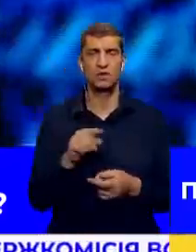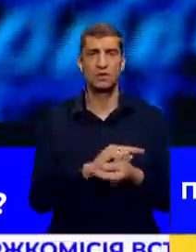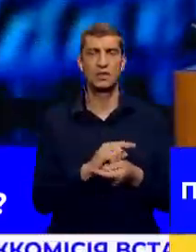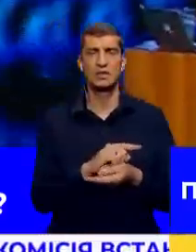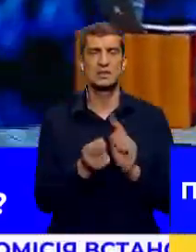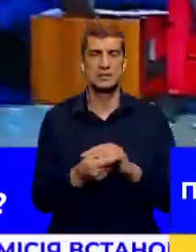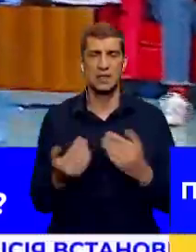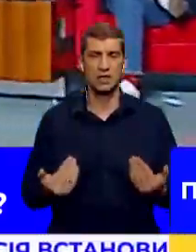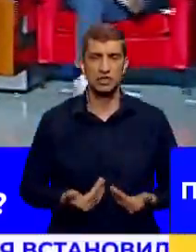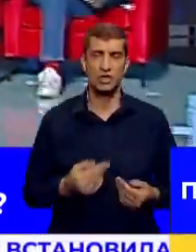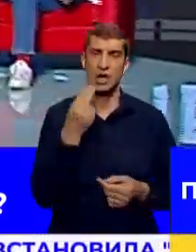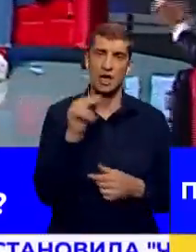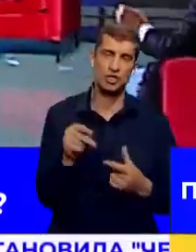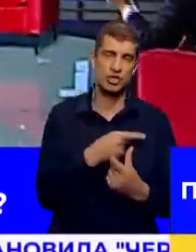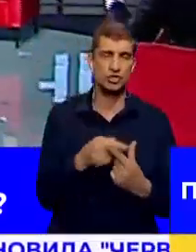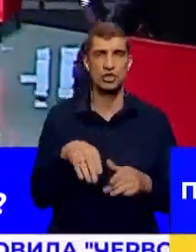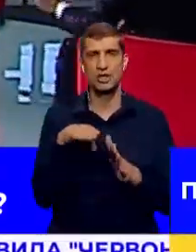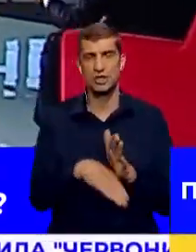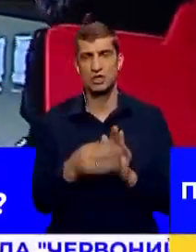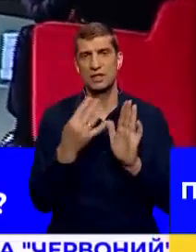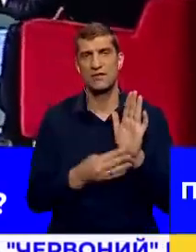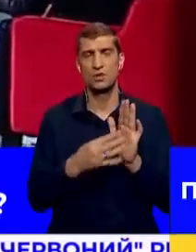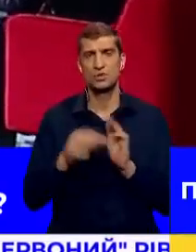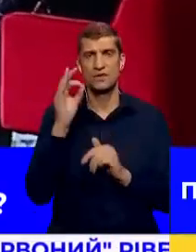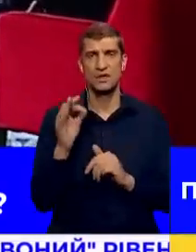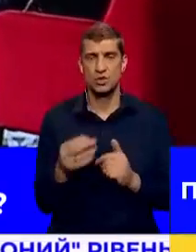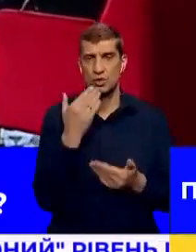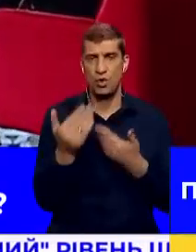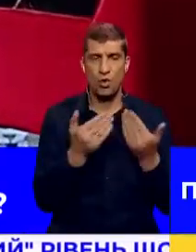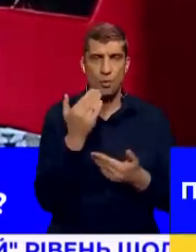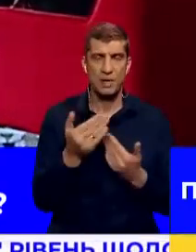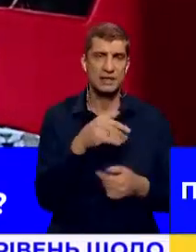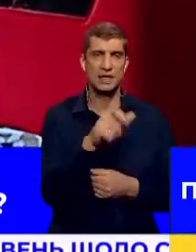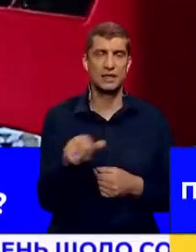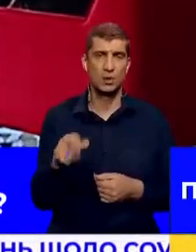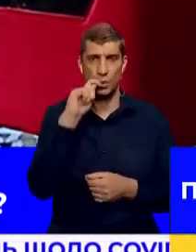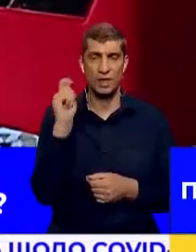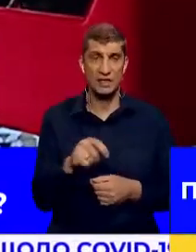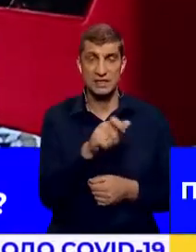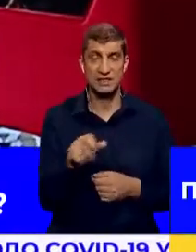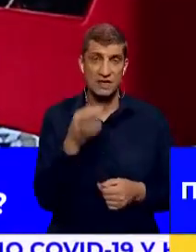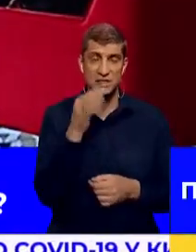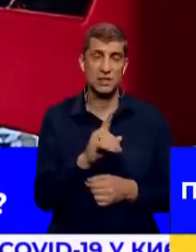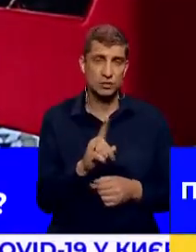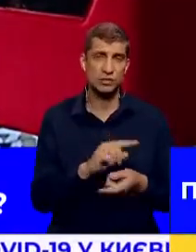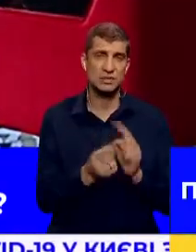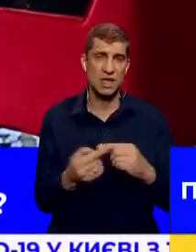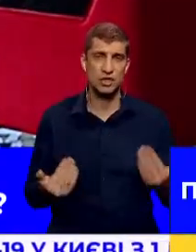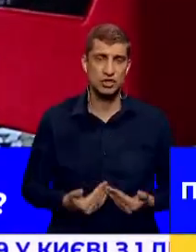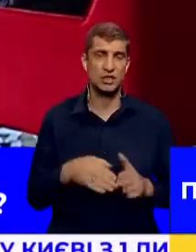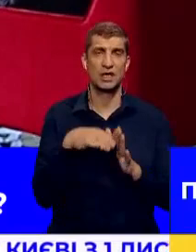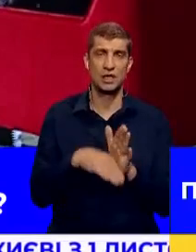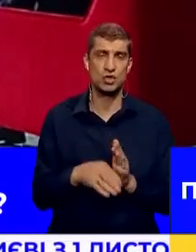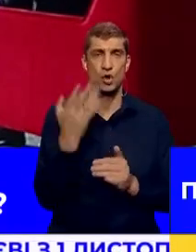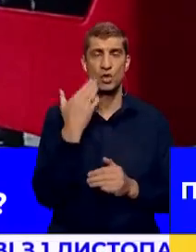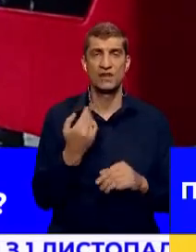жити краще чи гірше? 90% опитаних українців сказали, що стали жити гірше. Коли